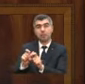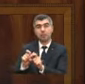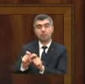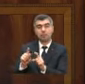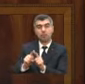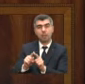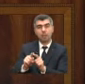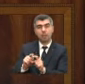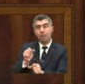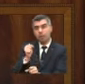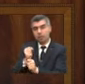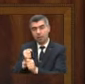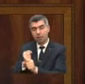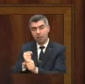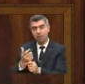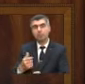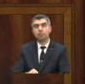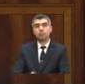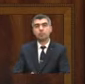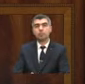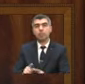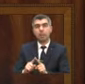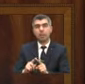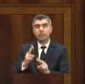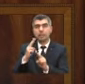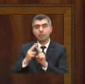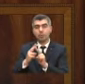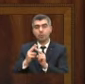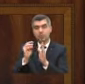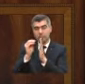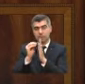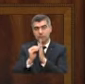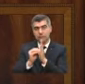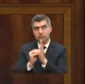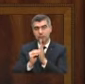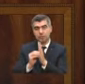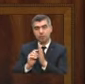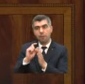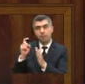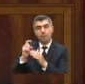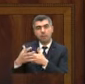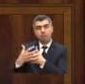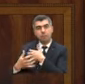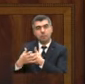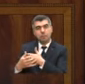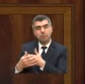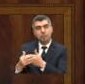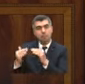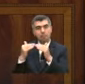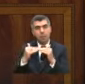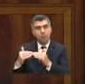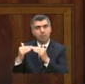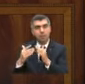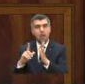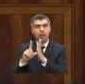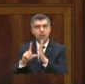المهن المهنيين اللي مسجلين في هذه المساهمه المهنيه الموحده واللي جات في